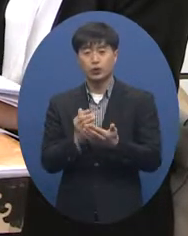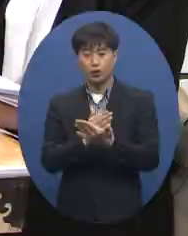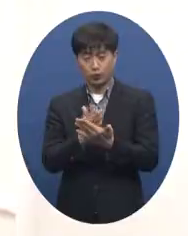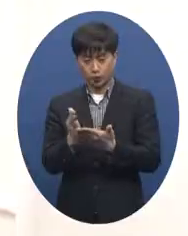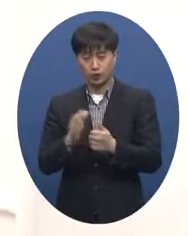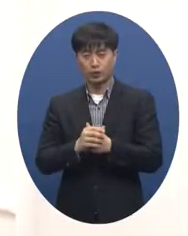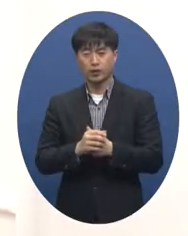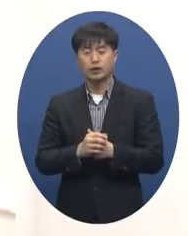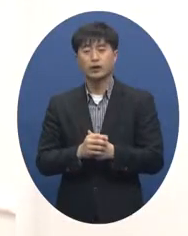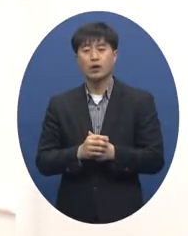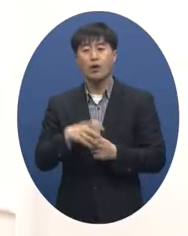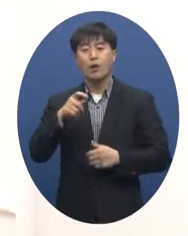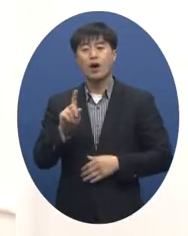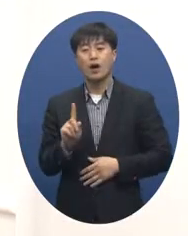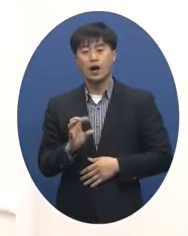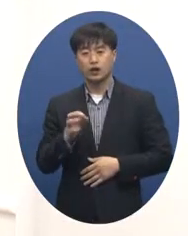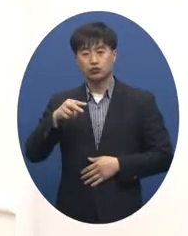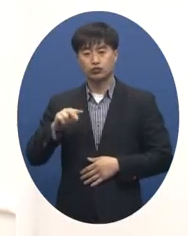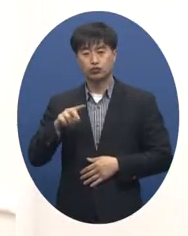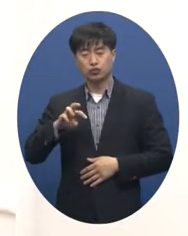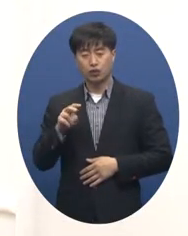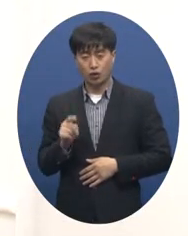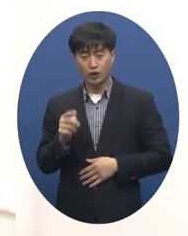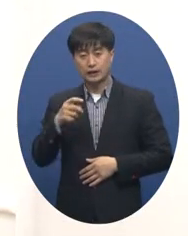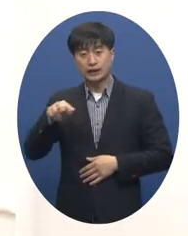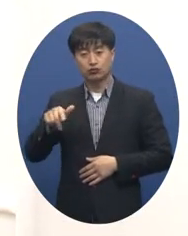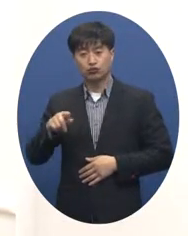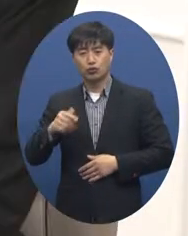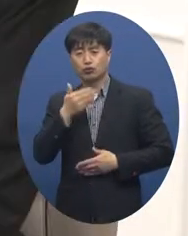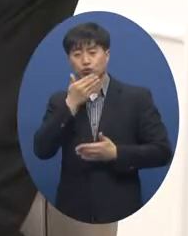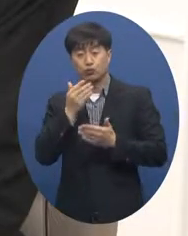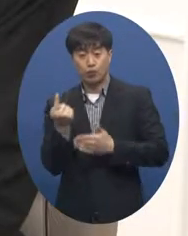산둥성에 이어 광둥성과 장쑤성 고위 인사를 만나는 등